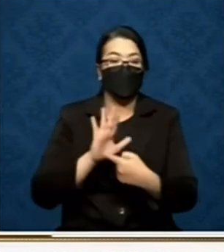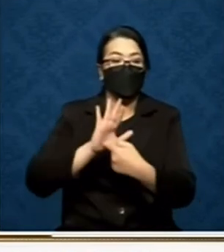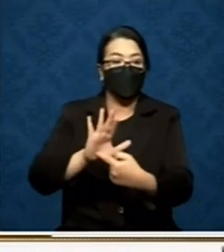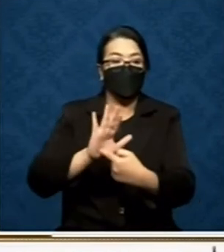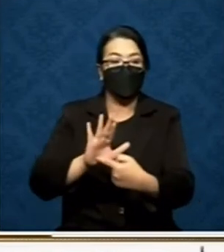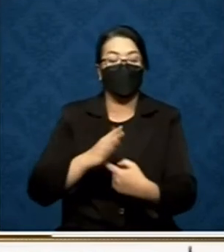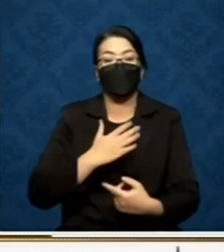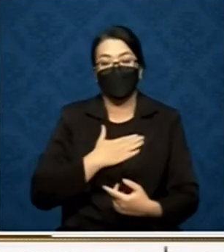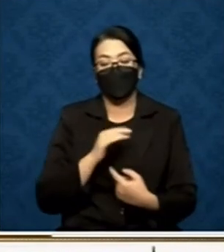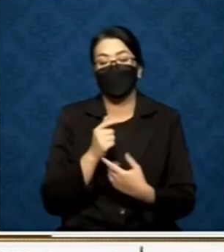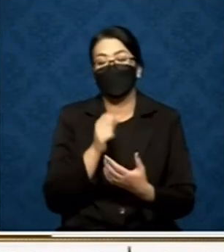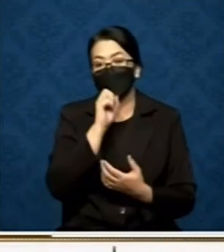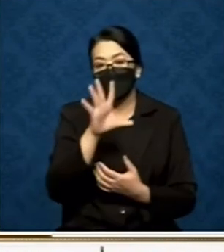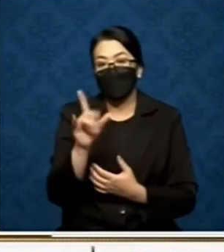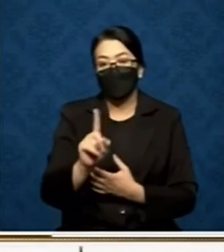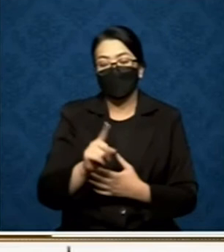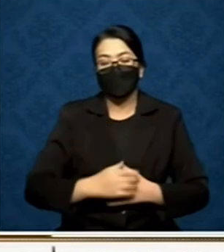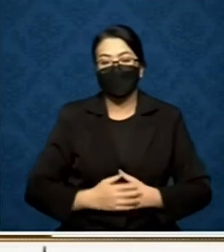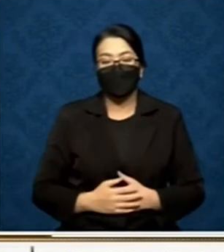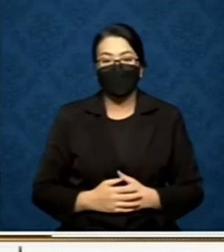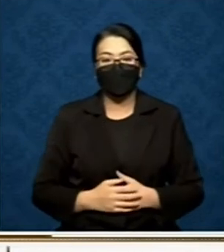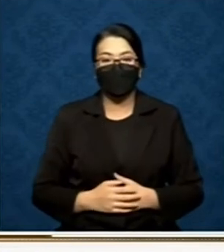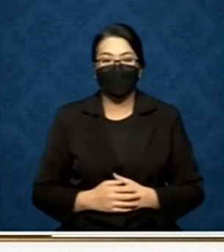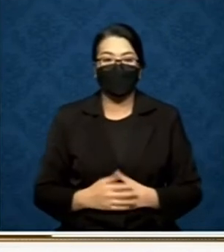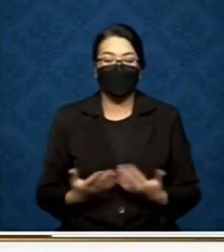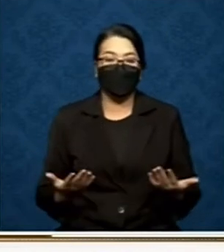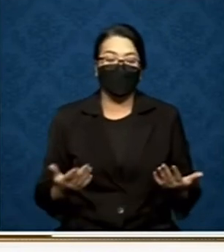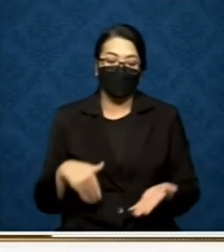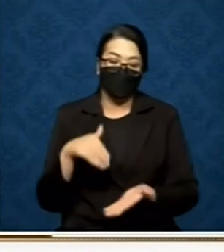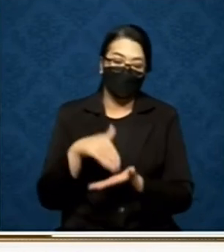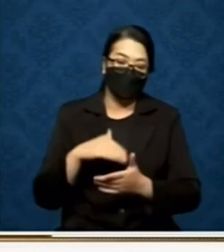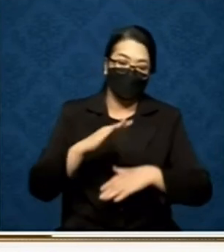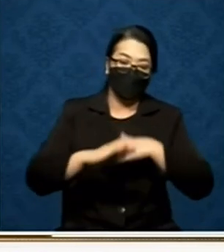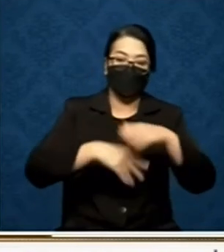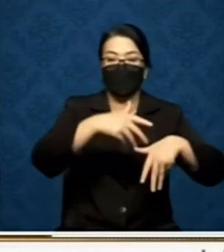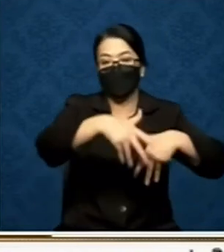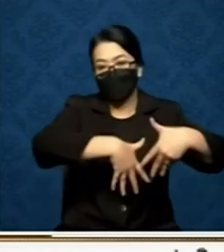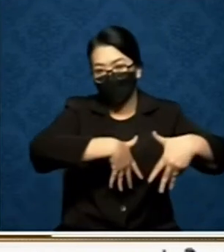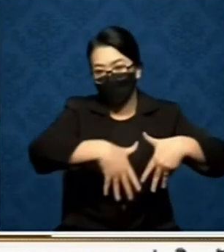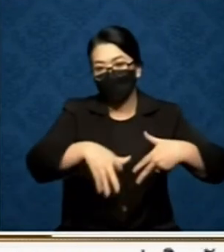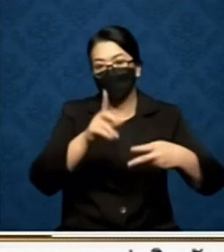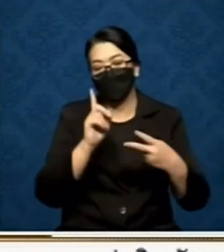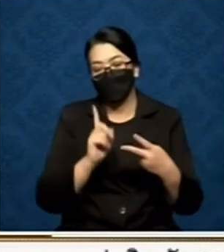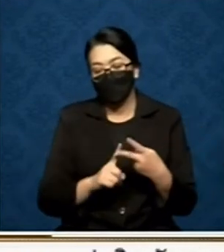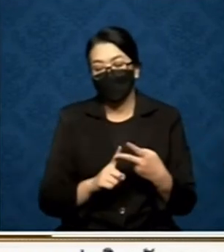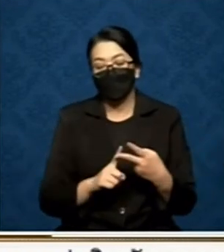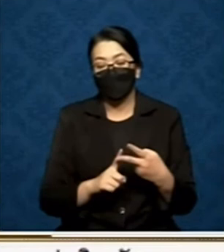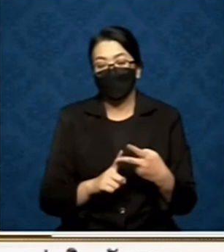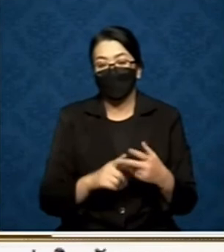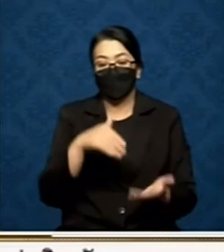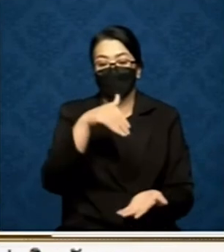สิ่งที่ผมนำโดยประธานคือนะครับไม่ว่าจะเป็นกรมการพัฒนาชุมชนนะครับซึ่ง